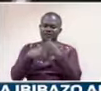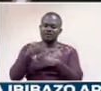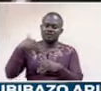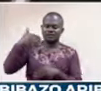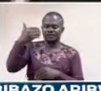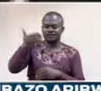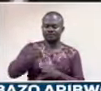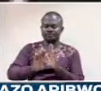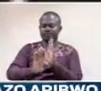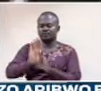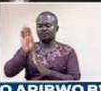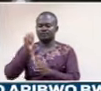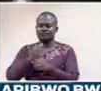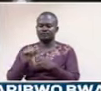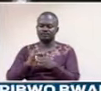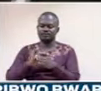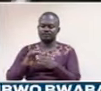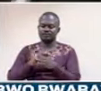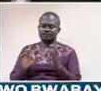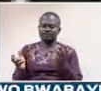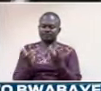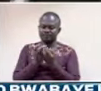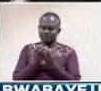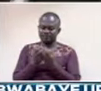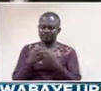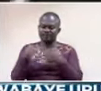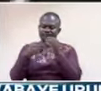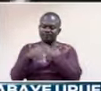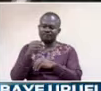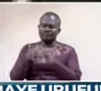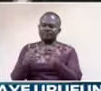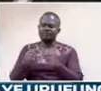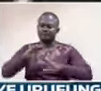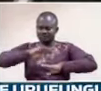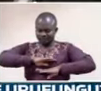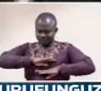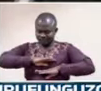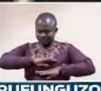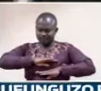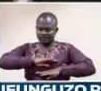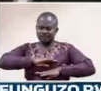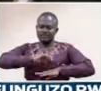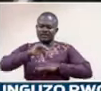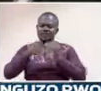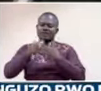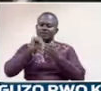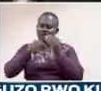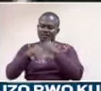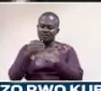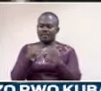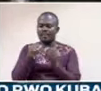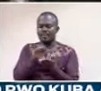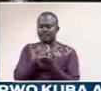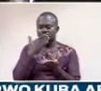noneho dukore ishoramari bijyanye n'isoko, isoko turihaze, ibyo bitagurishijwe bihunikwe